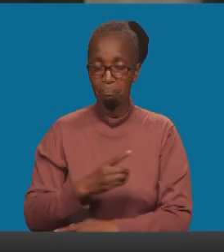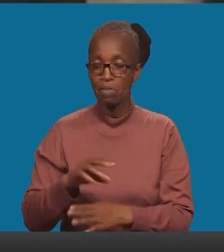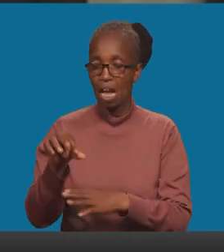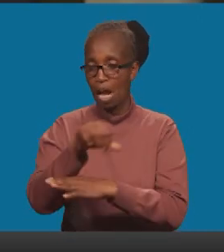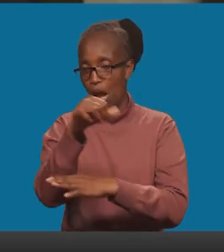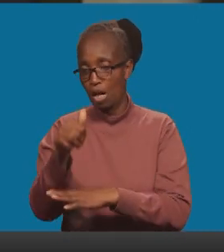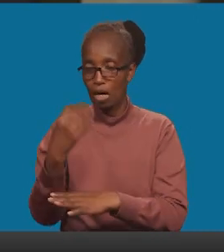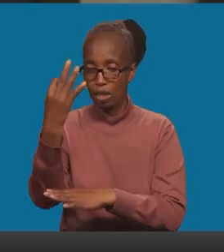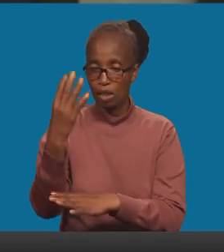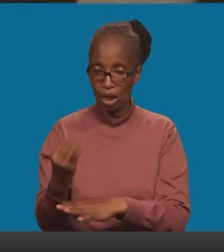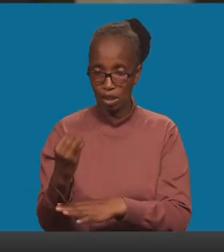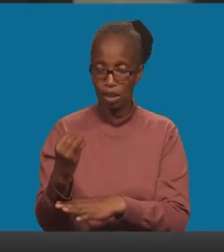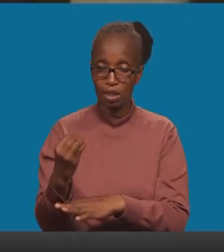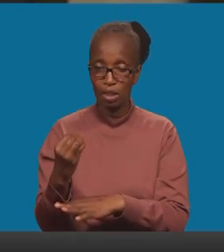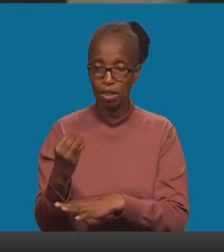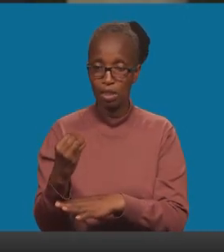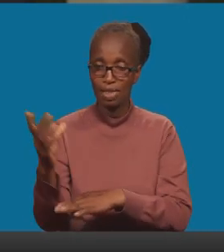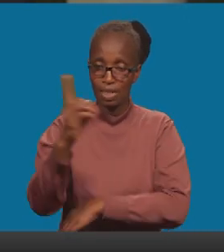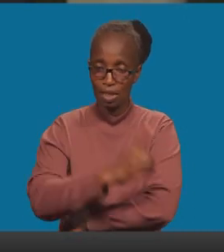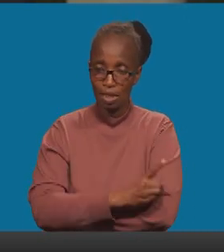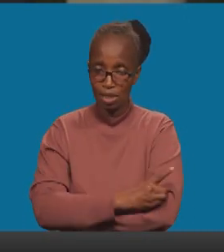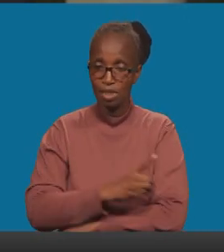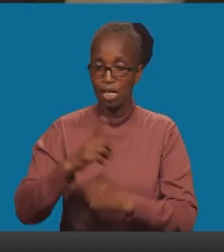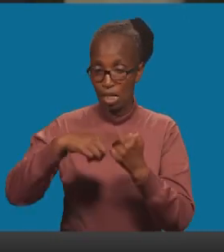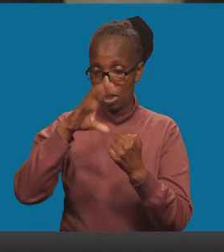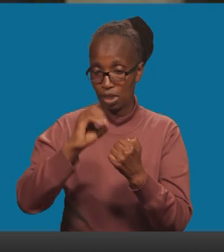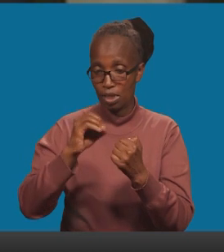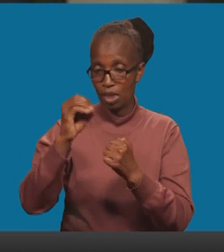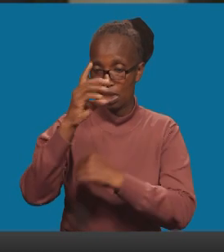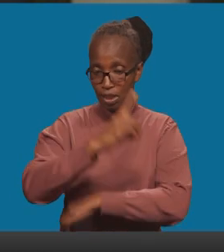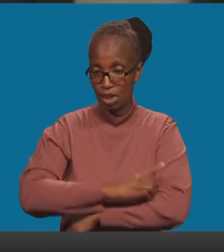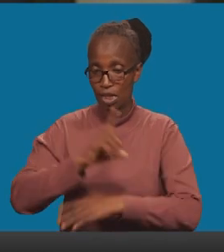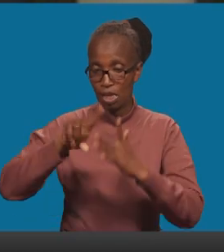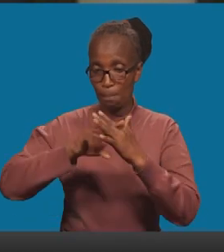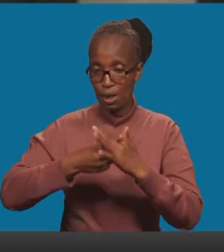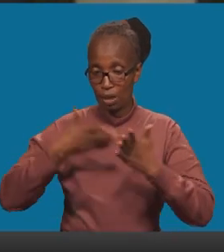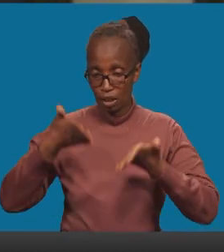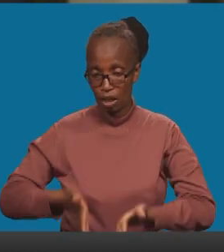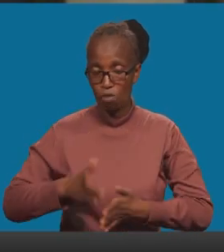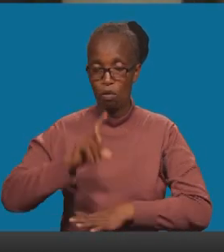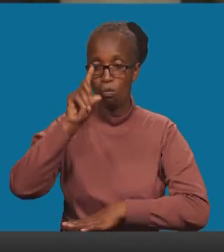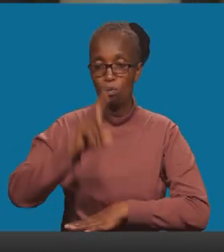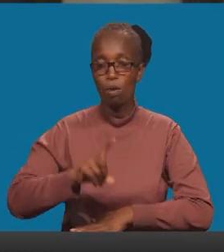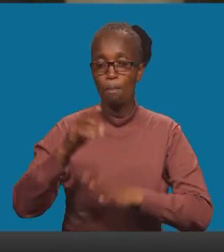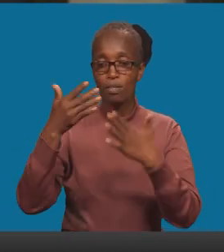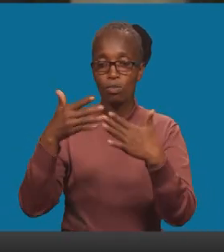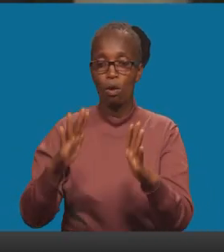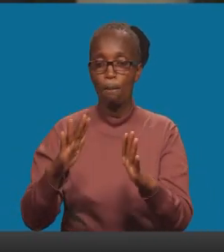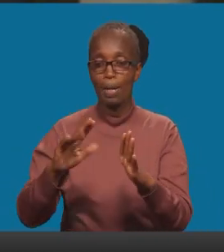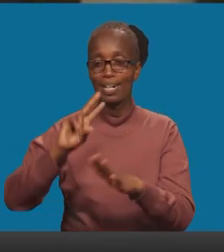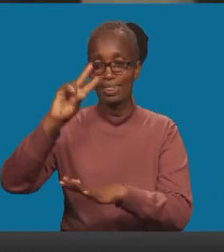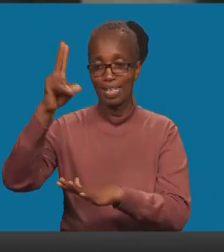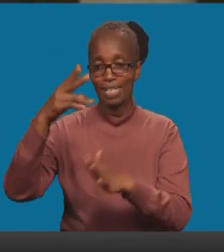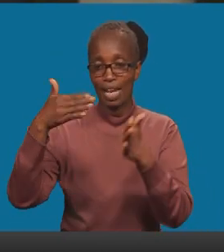Within another 30 days, meaning 60 days from now, we should be able to open the